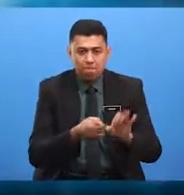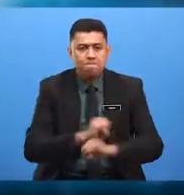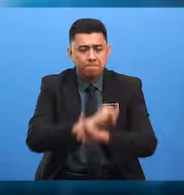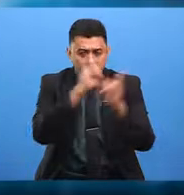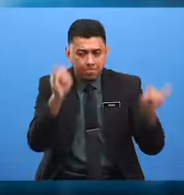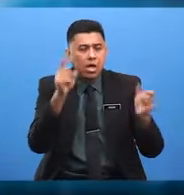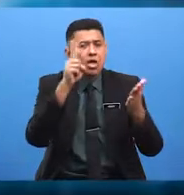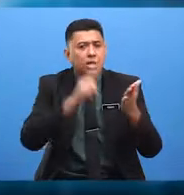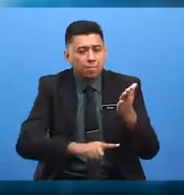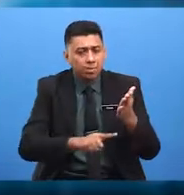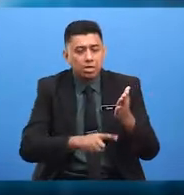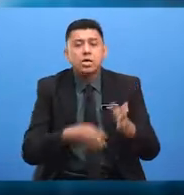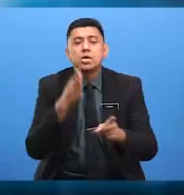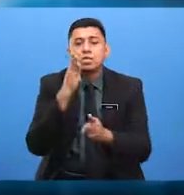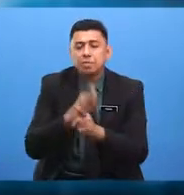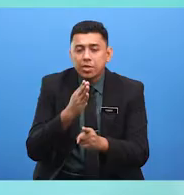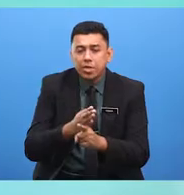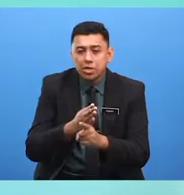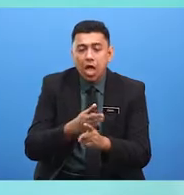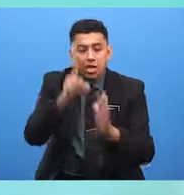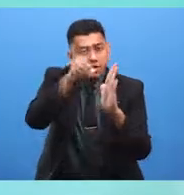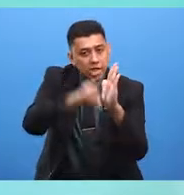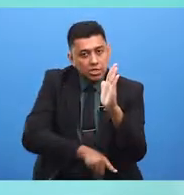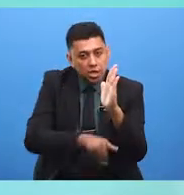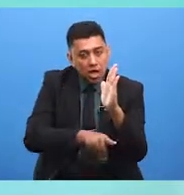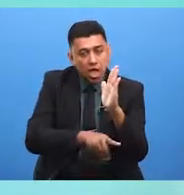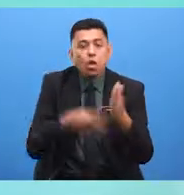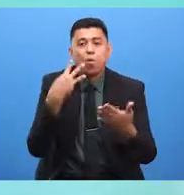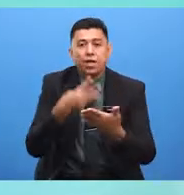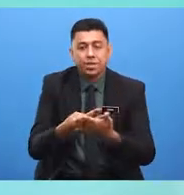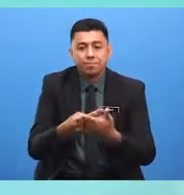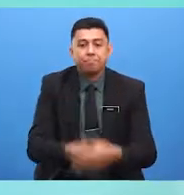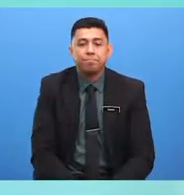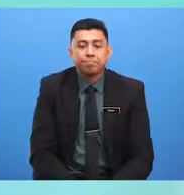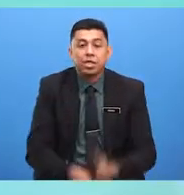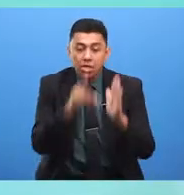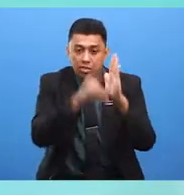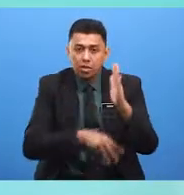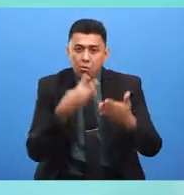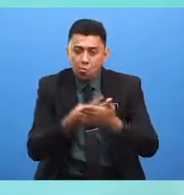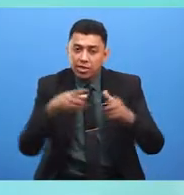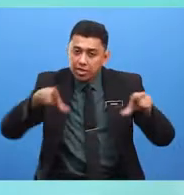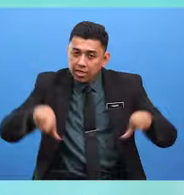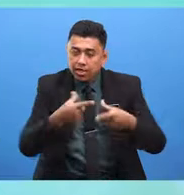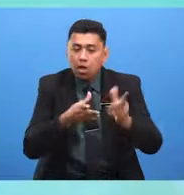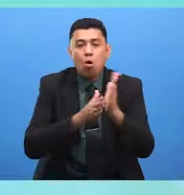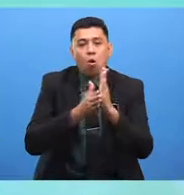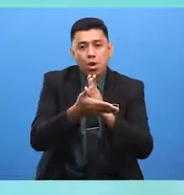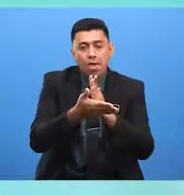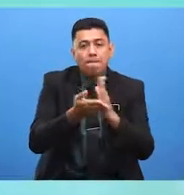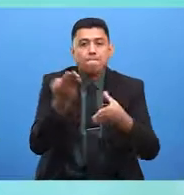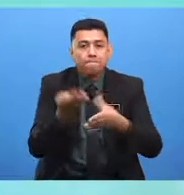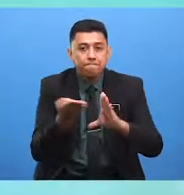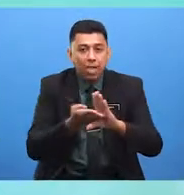mengenai up sebenarnya dasar keuangan dasar keuangan dilaksanakan oleh bank